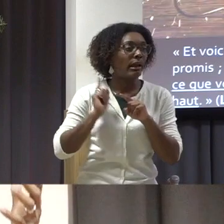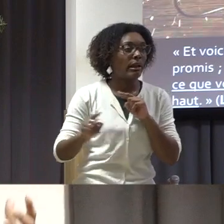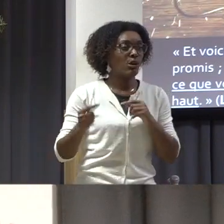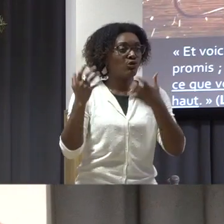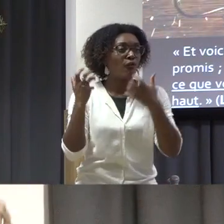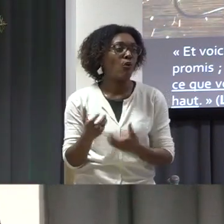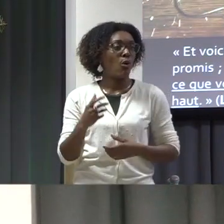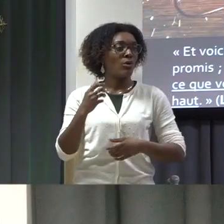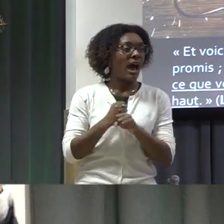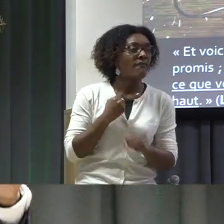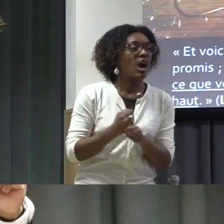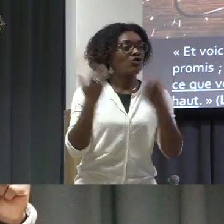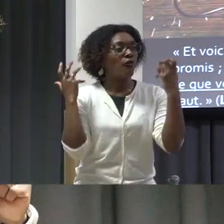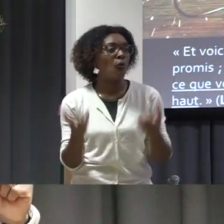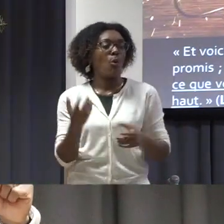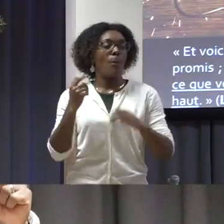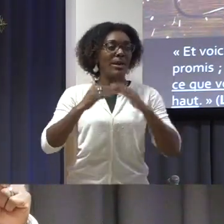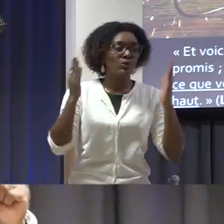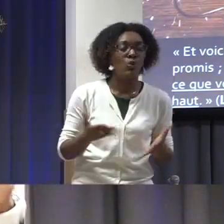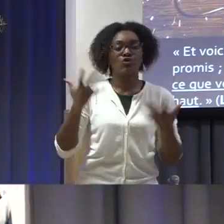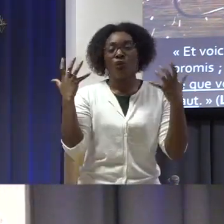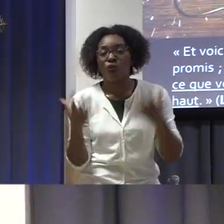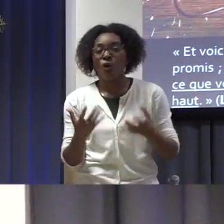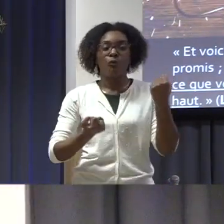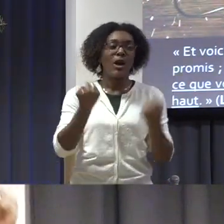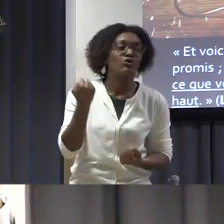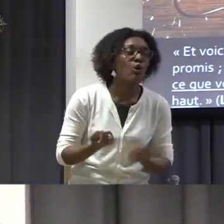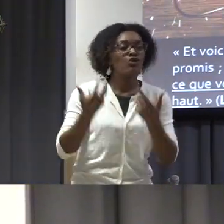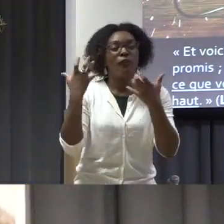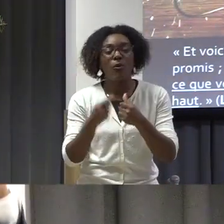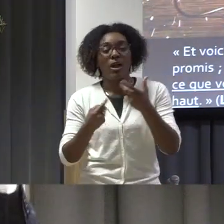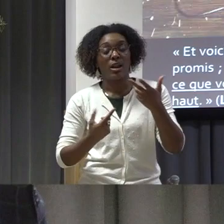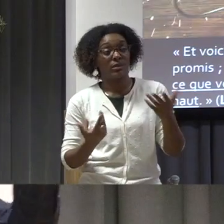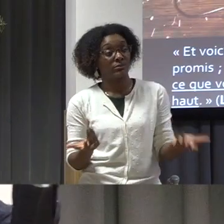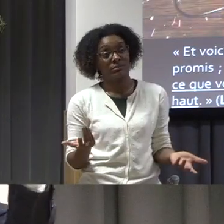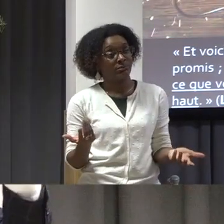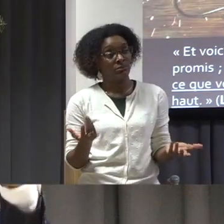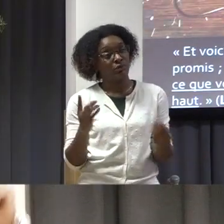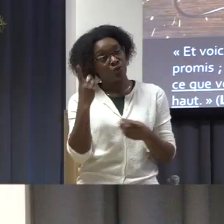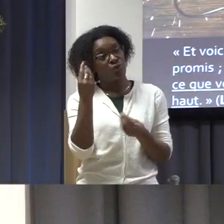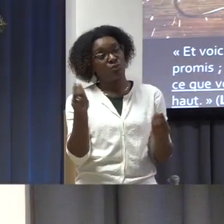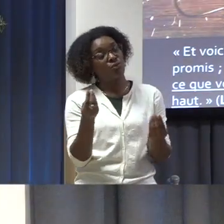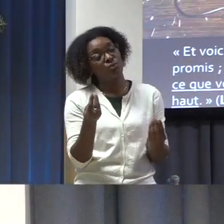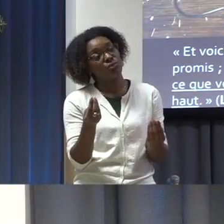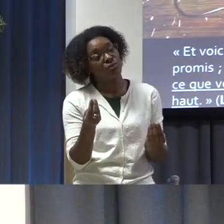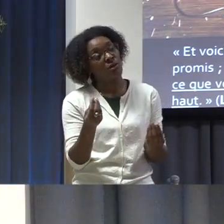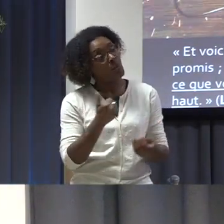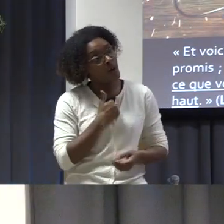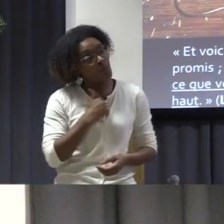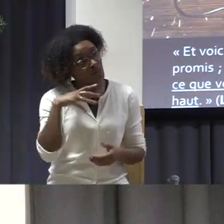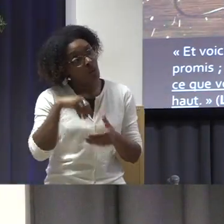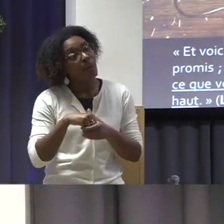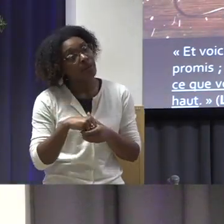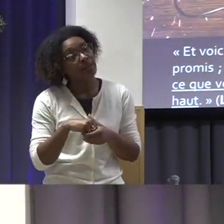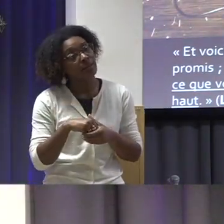d'obtenir cela nous fonçons la donne je vous en supplie je vous en supplie en commençant par moi-même tous ensemble